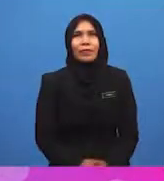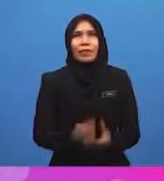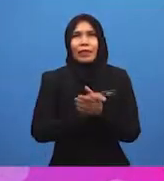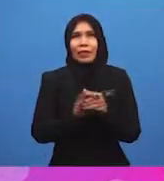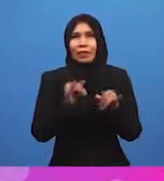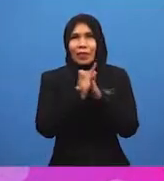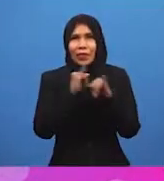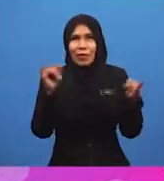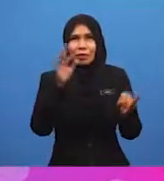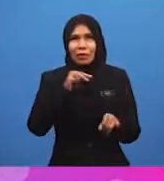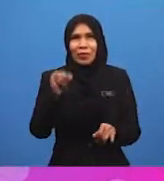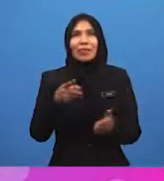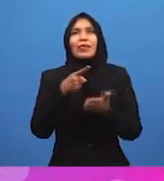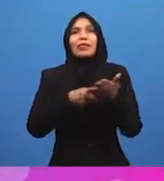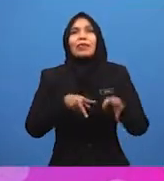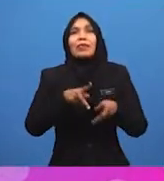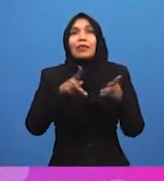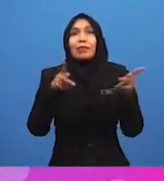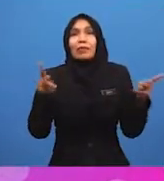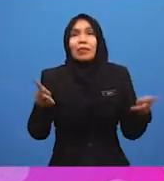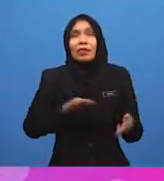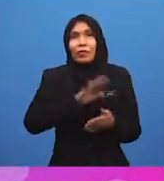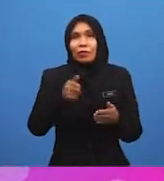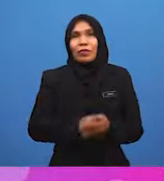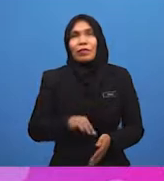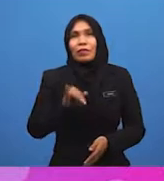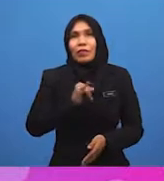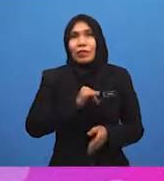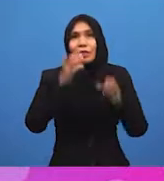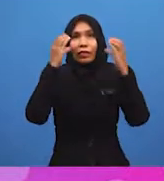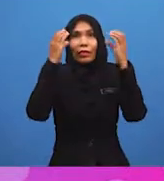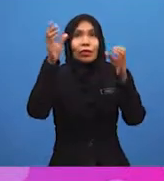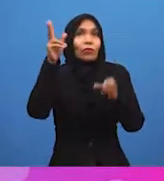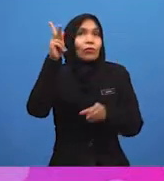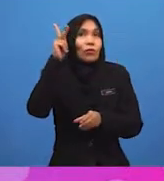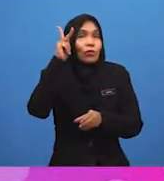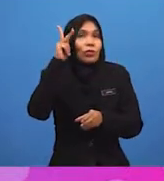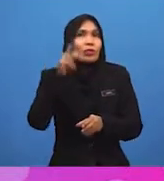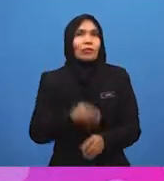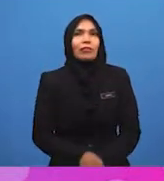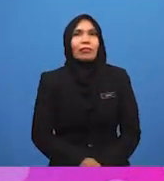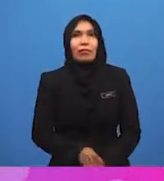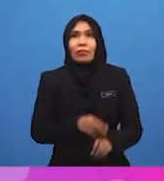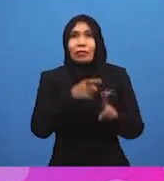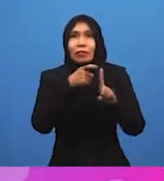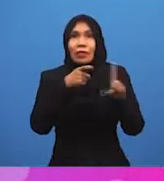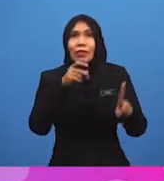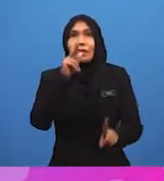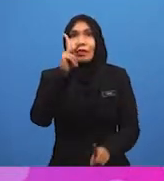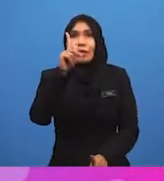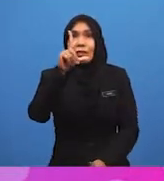Selamat sejahtera murid-murid. Apa khabar semua? Saya Cikgu Kugan Tiagarajan dari SKC Dalai Zuani